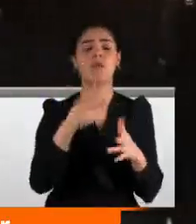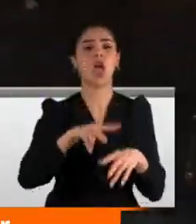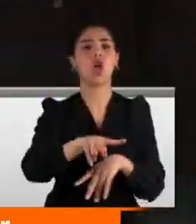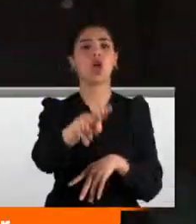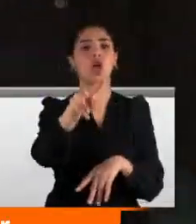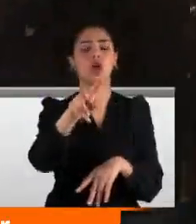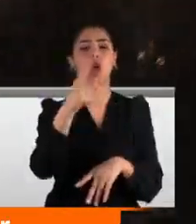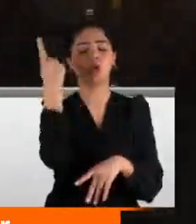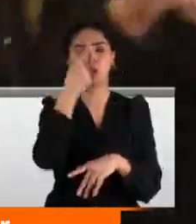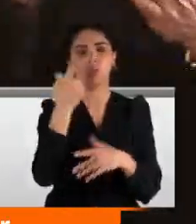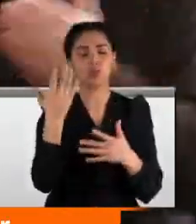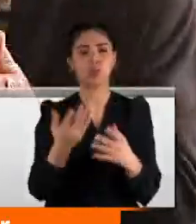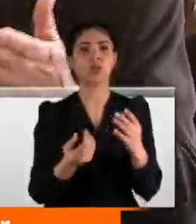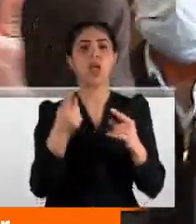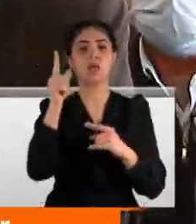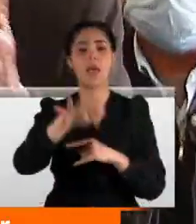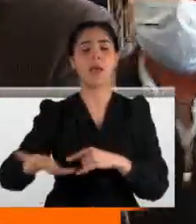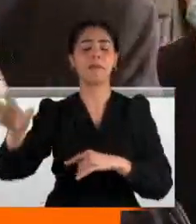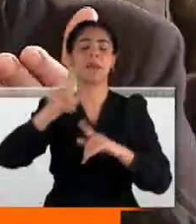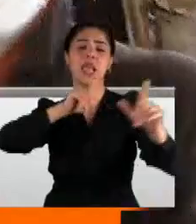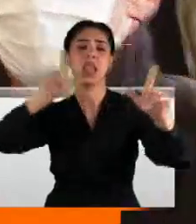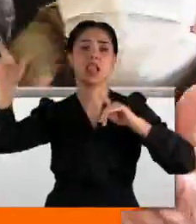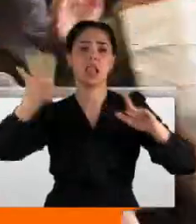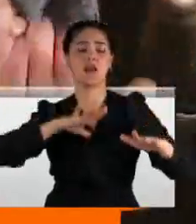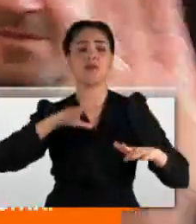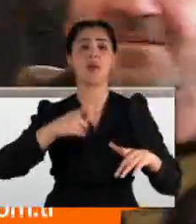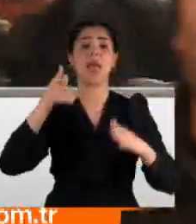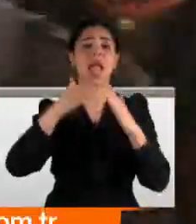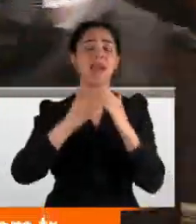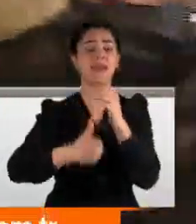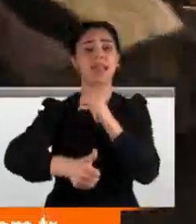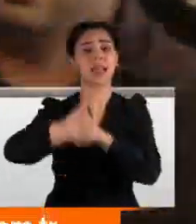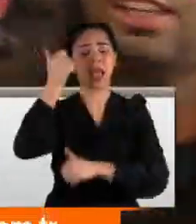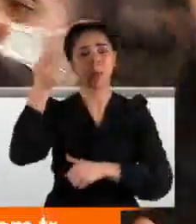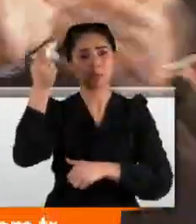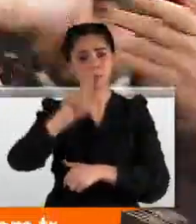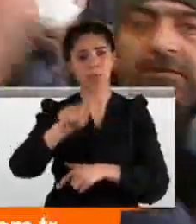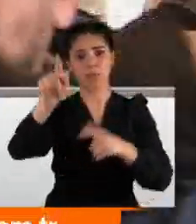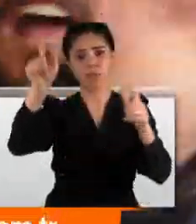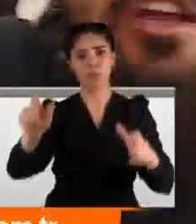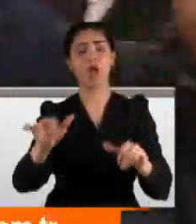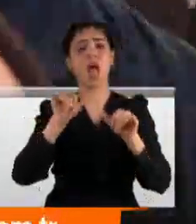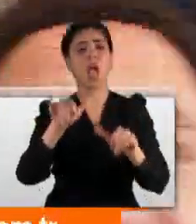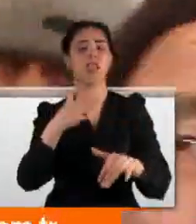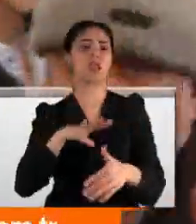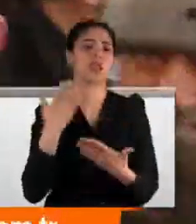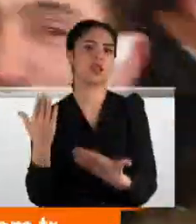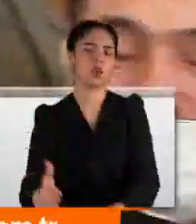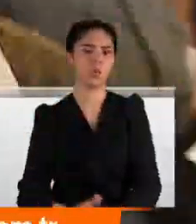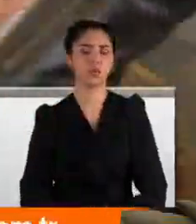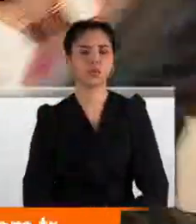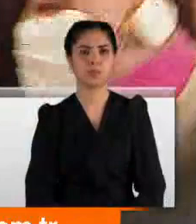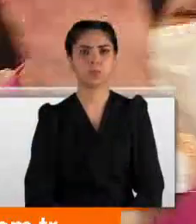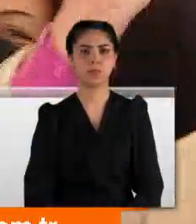geçtiği gerekçesiyle şu anda tepkililer ve evlerinin tekrardan şu anda bulunduğu yerde olmalarını istiyorlar.